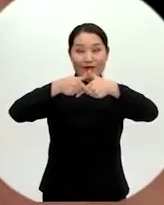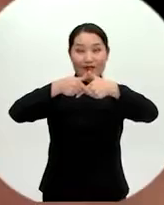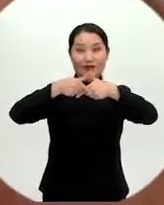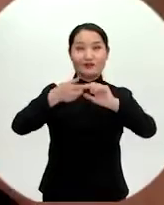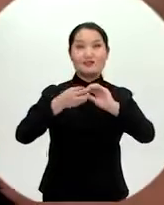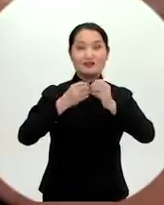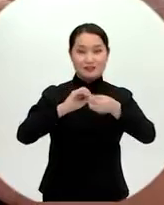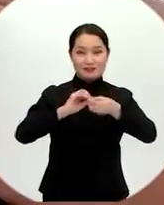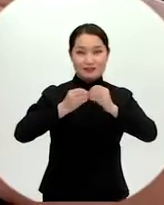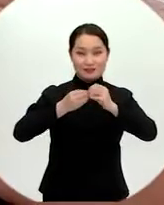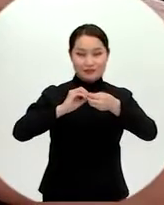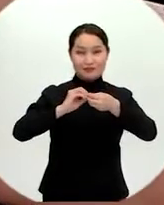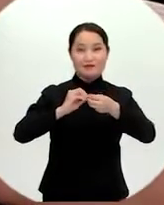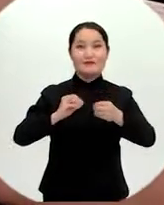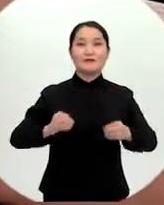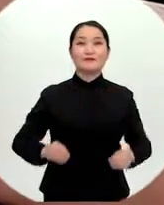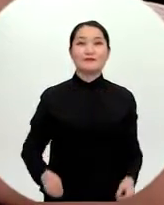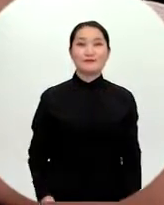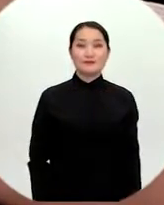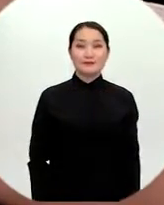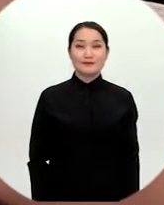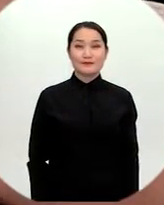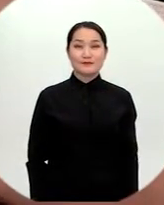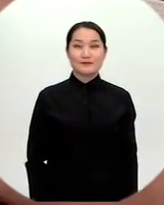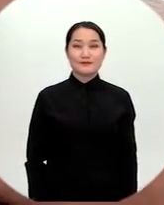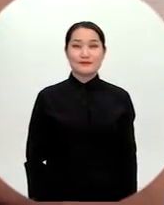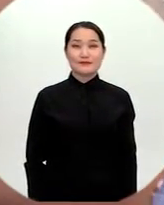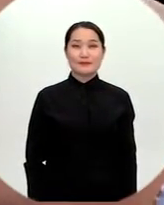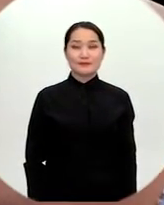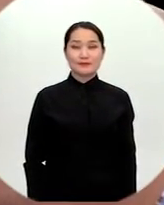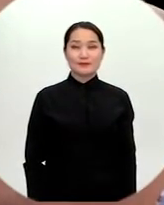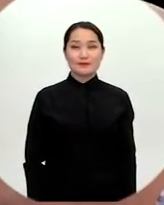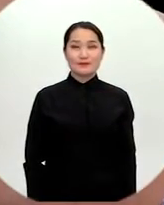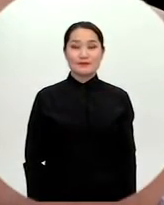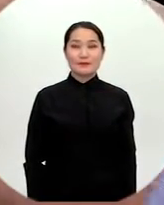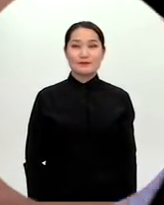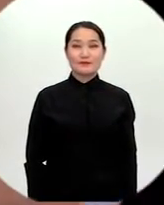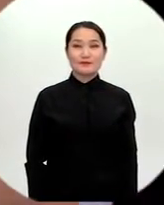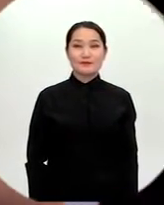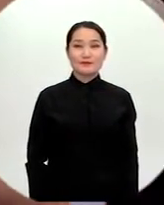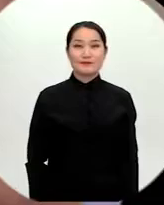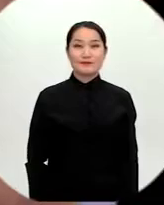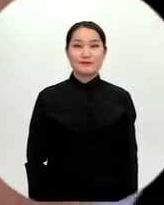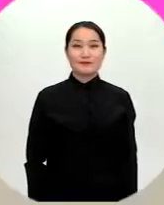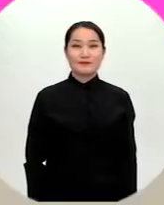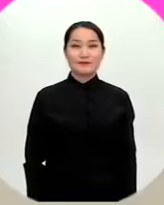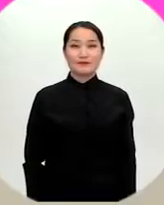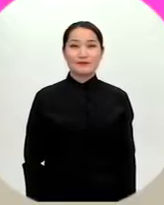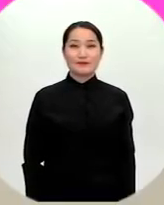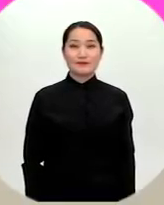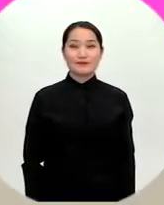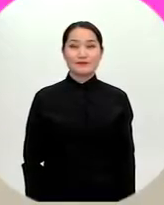За айтлагын дилбэг ахаад нөгөө тийшин зөрүүлээд яг энэ талтайгаа нийлүүлэх байдлаар ингэ нугалчихно.